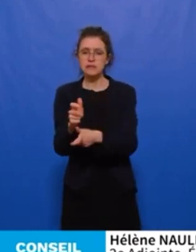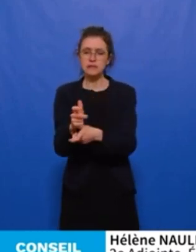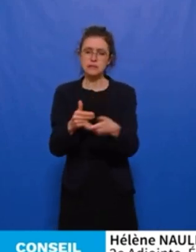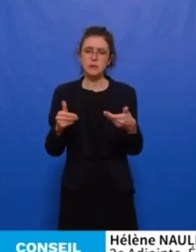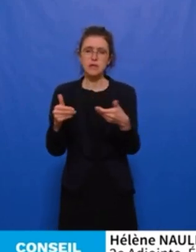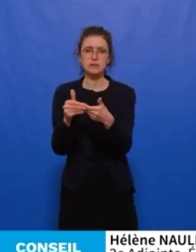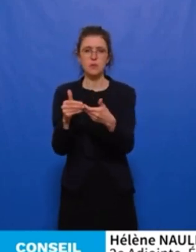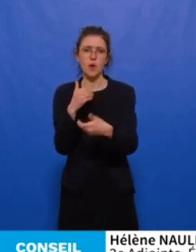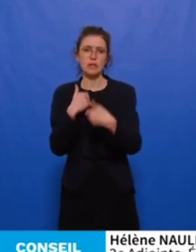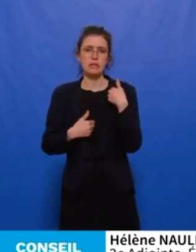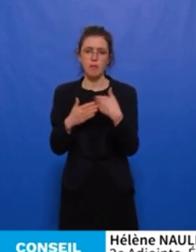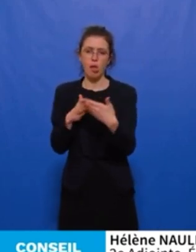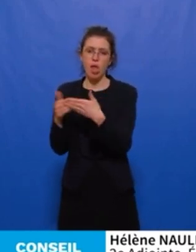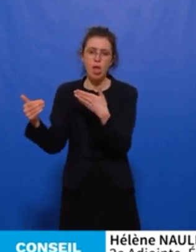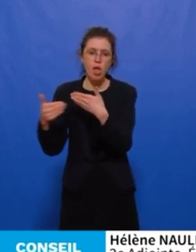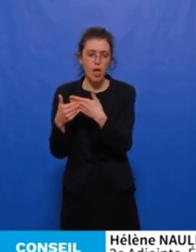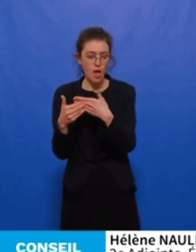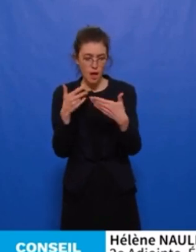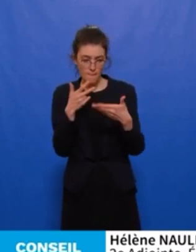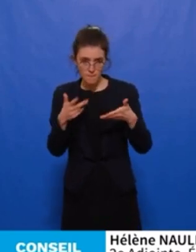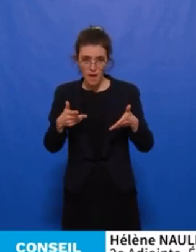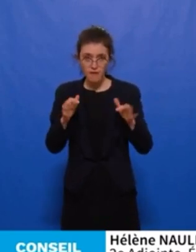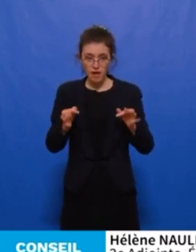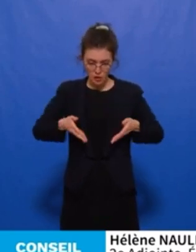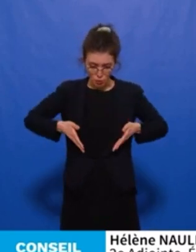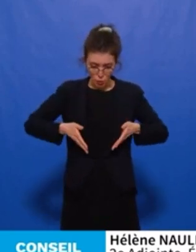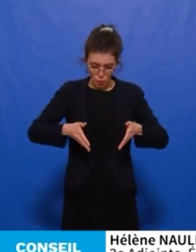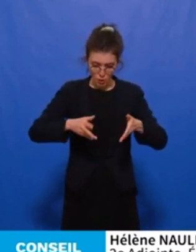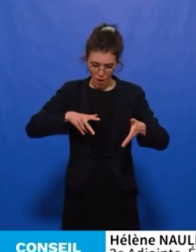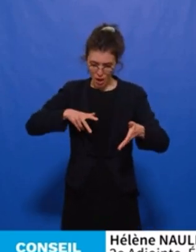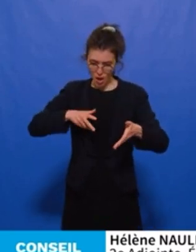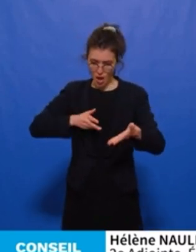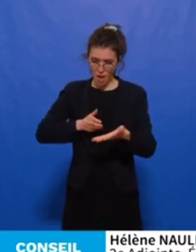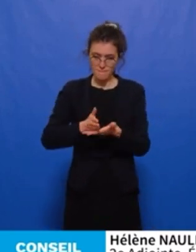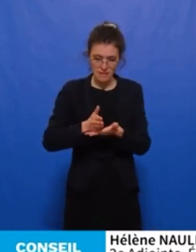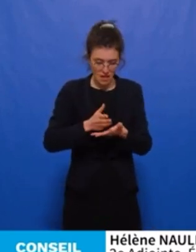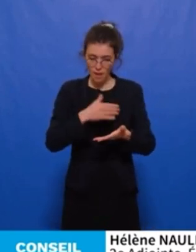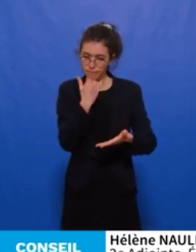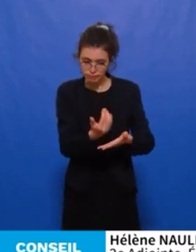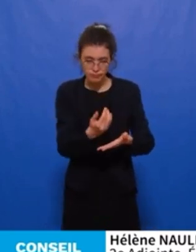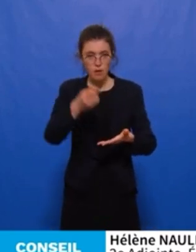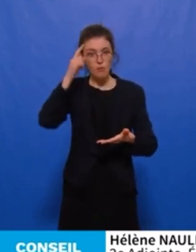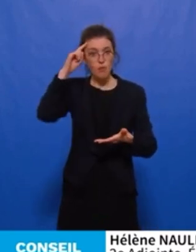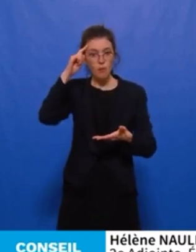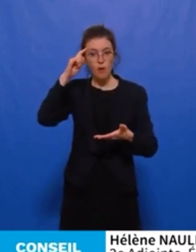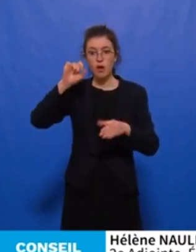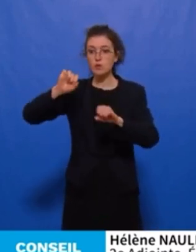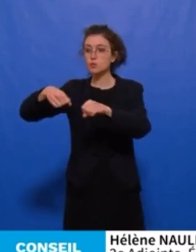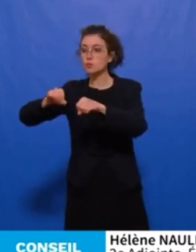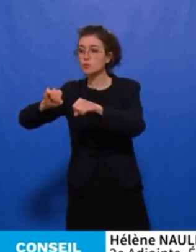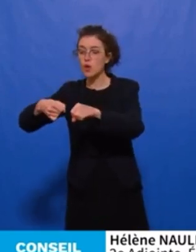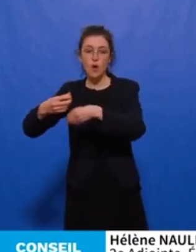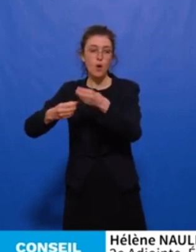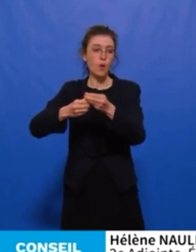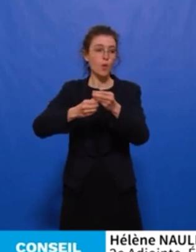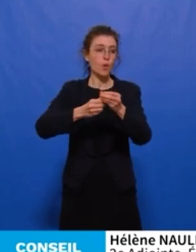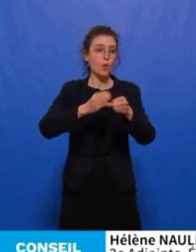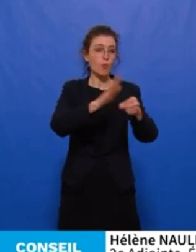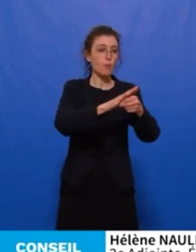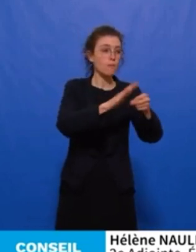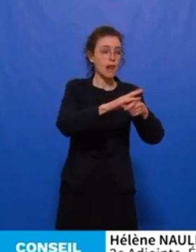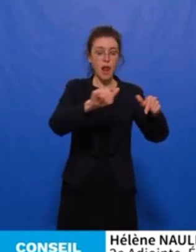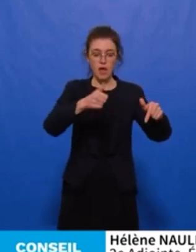un trottoir parce qu'une bagnole, un vélo, un scooter, un panneau de commerce ou un autre encombrant est là. Je vous entends